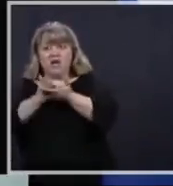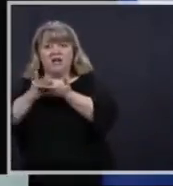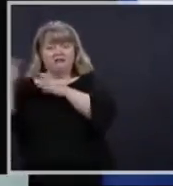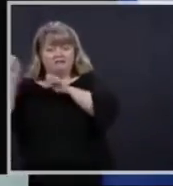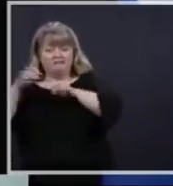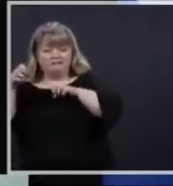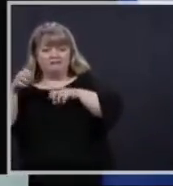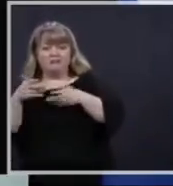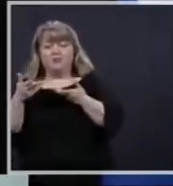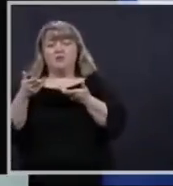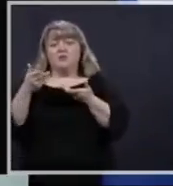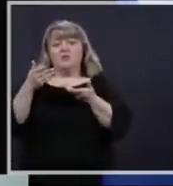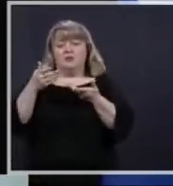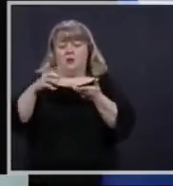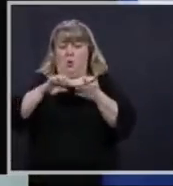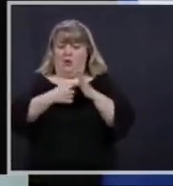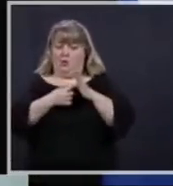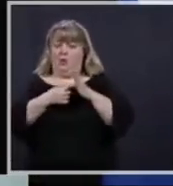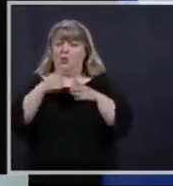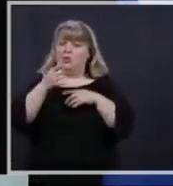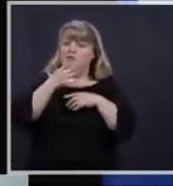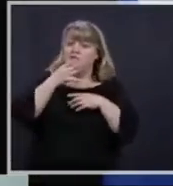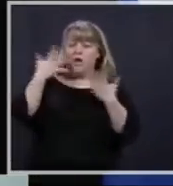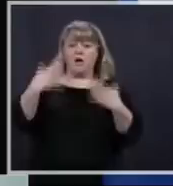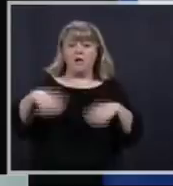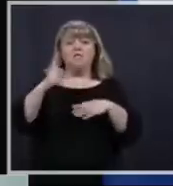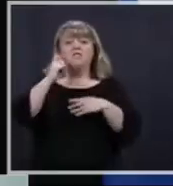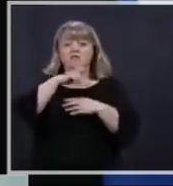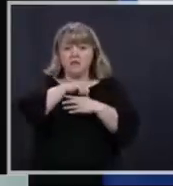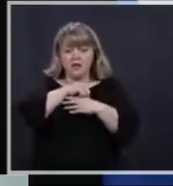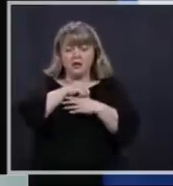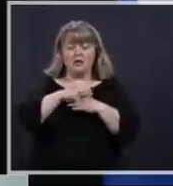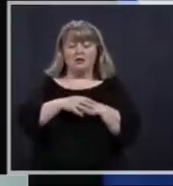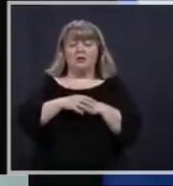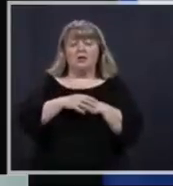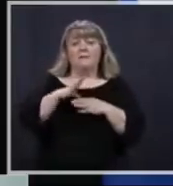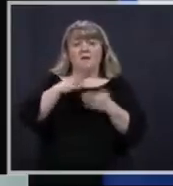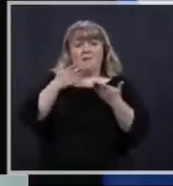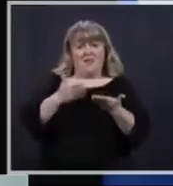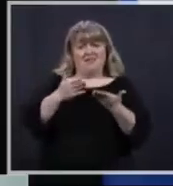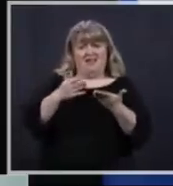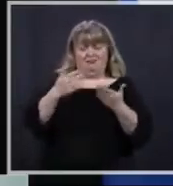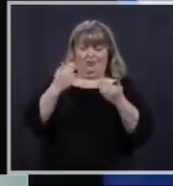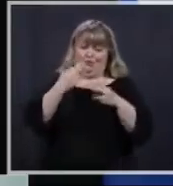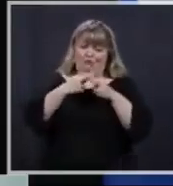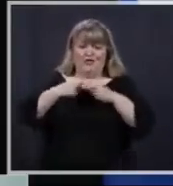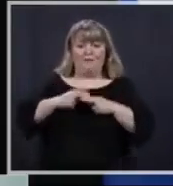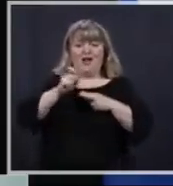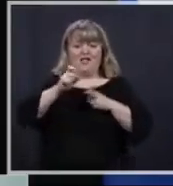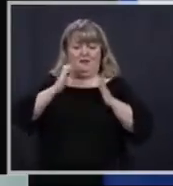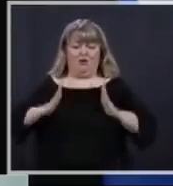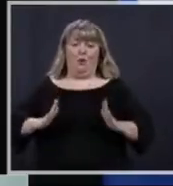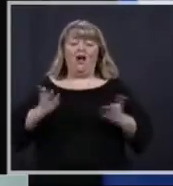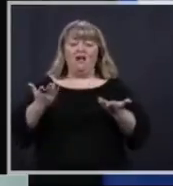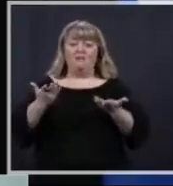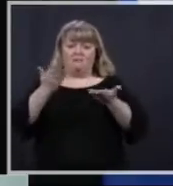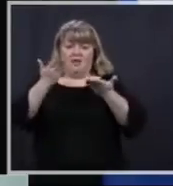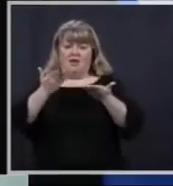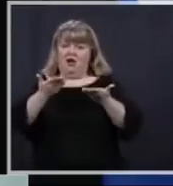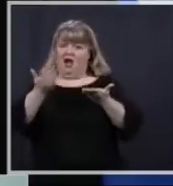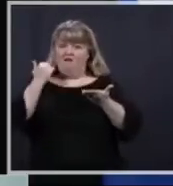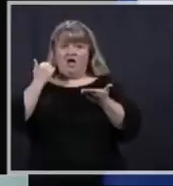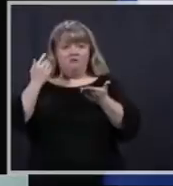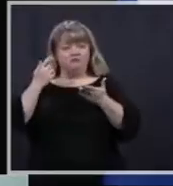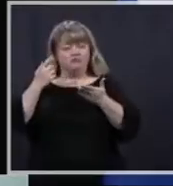Good afternoon. In the last days, we've been discussing the reopening of businesses in the